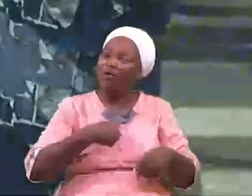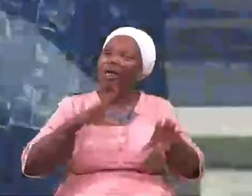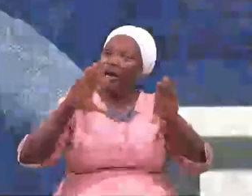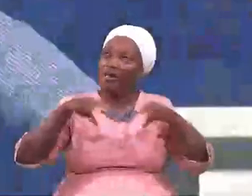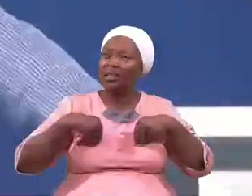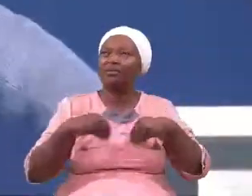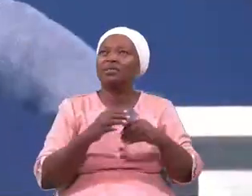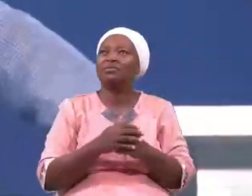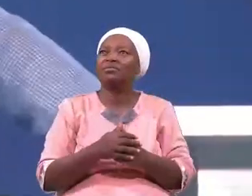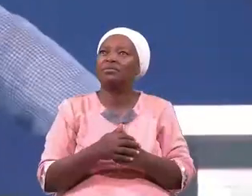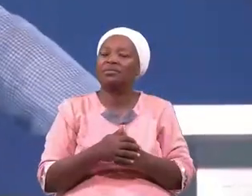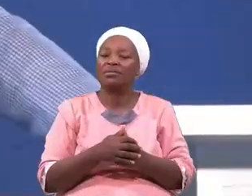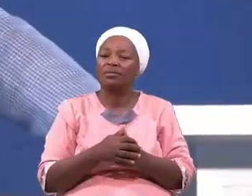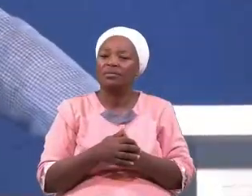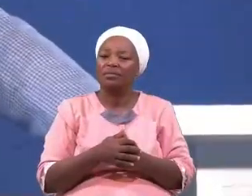Seigneur, j'accepte.